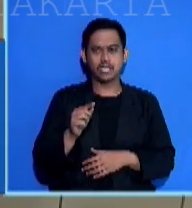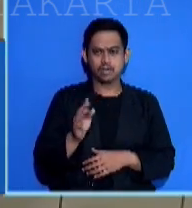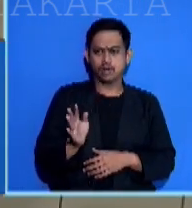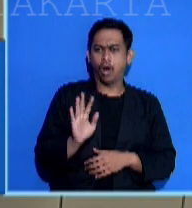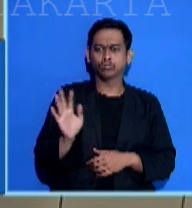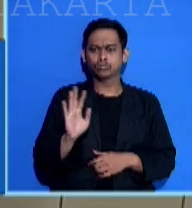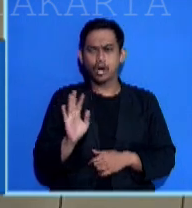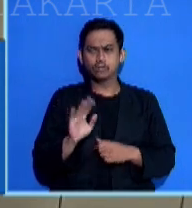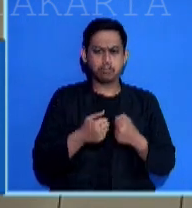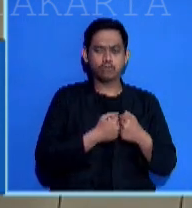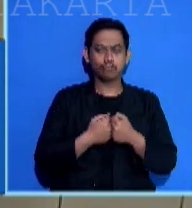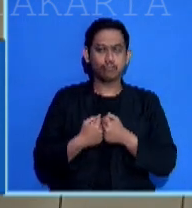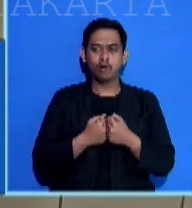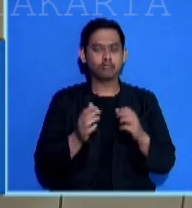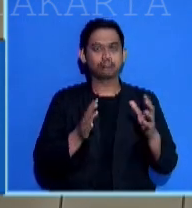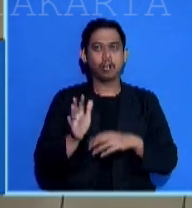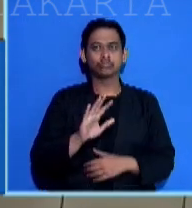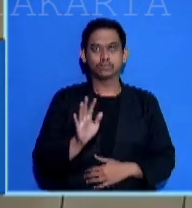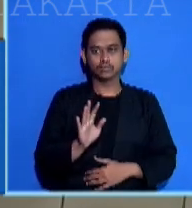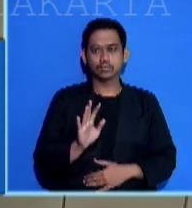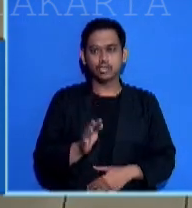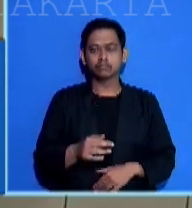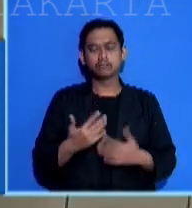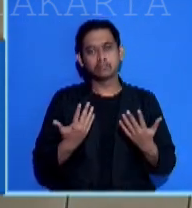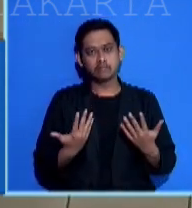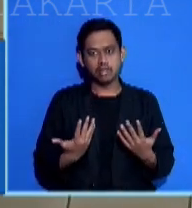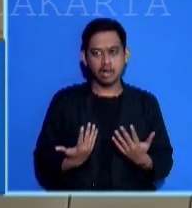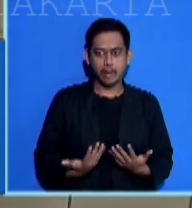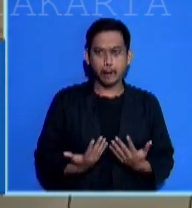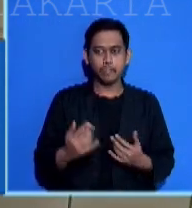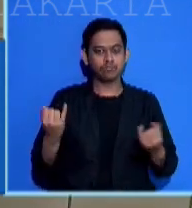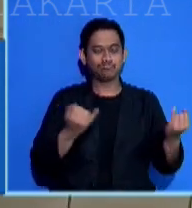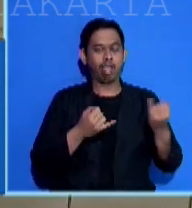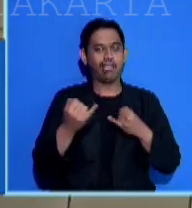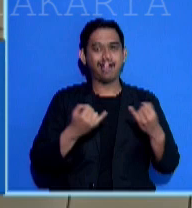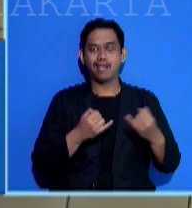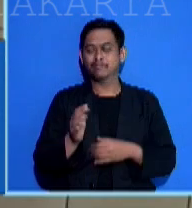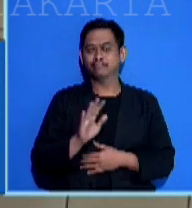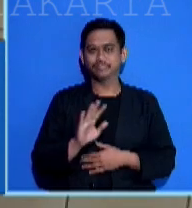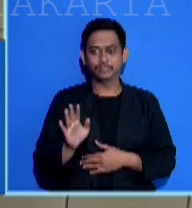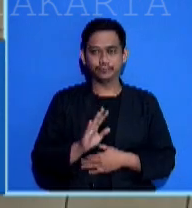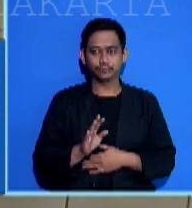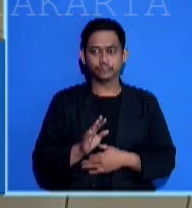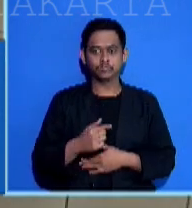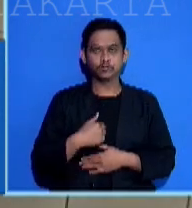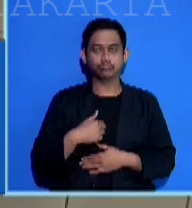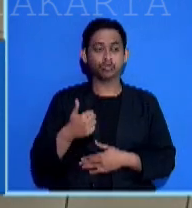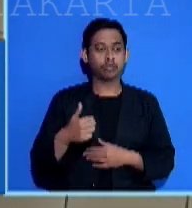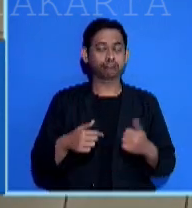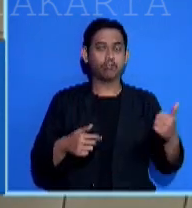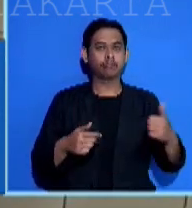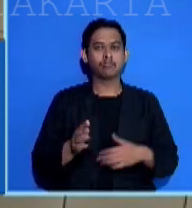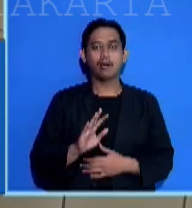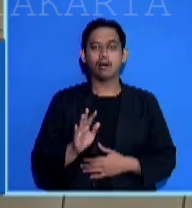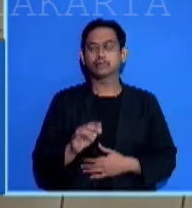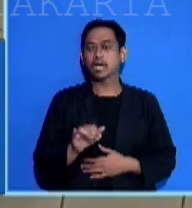kemudian dipertentangkan, apalagi kemudian juga saling mengejek. Yang benar saya, semuanya benar gitu.